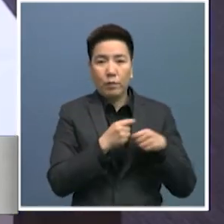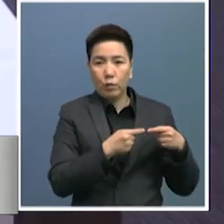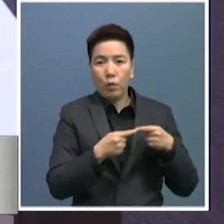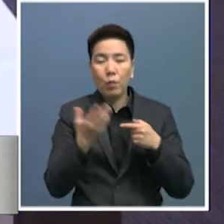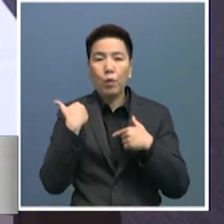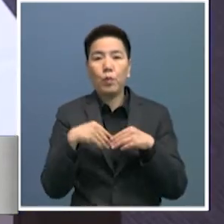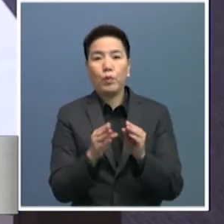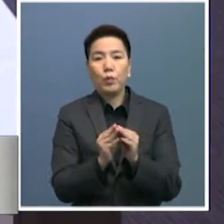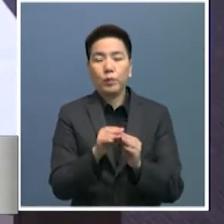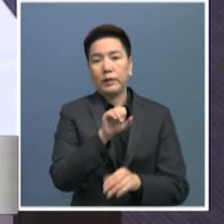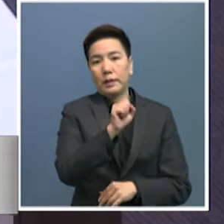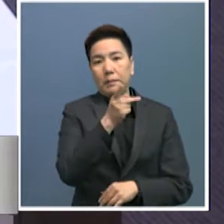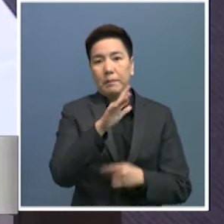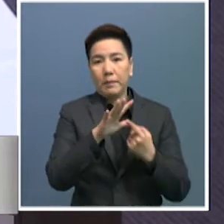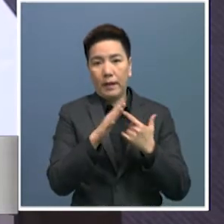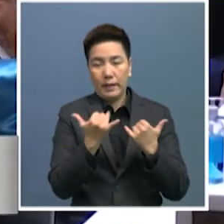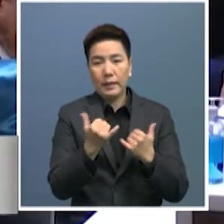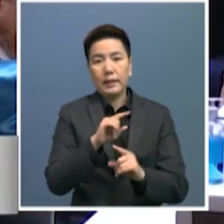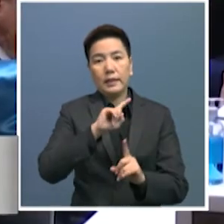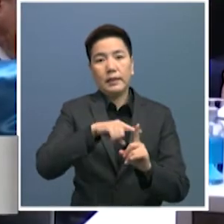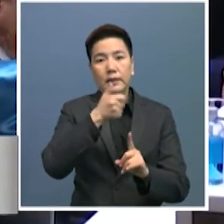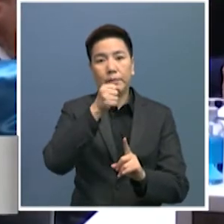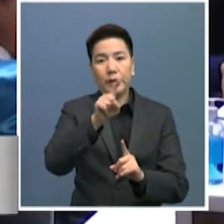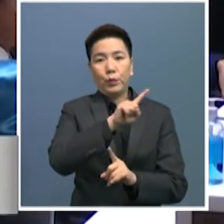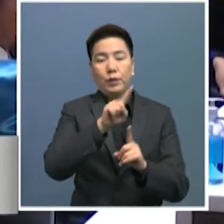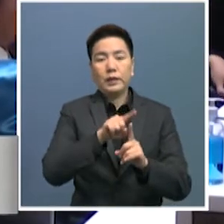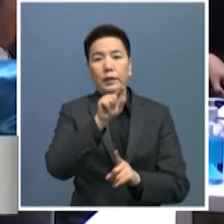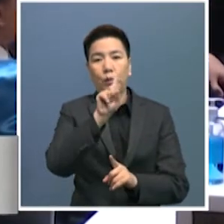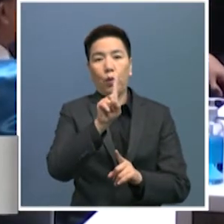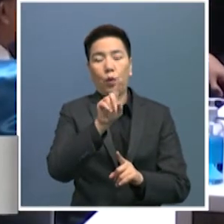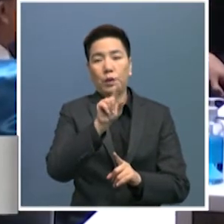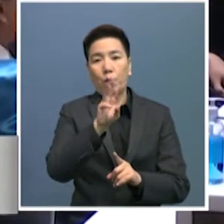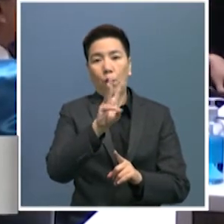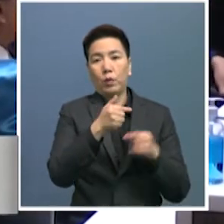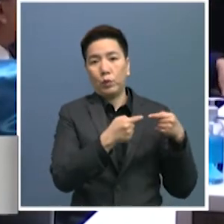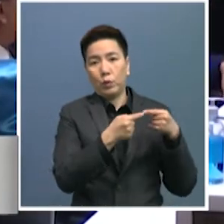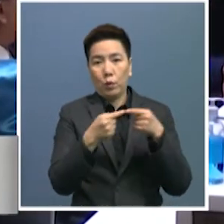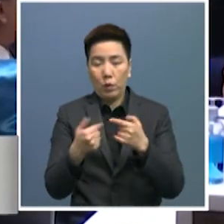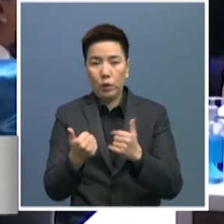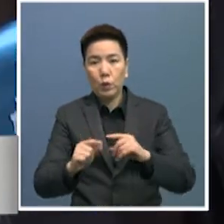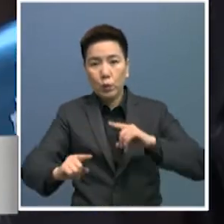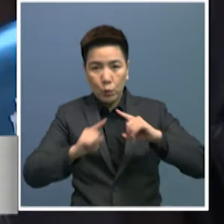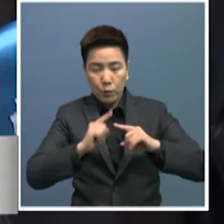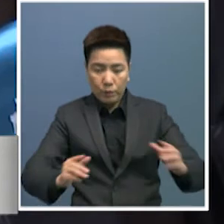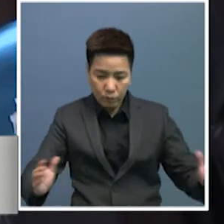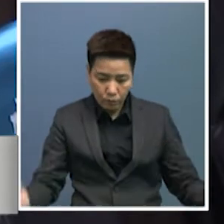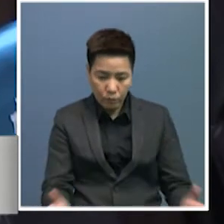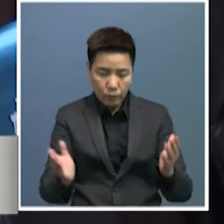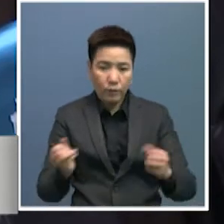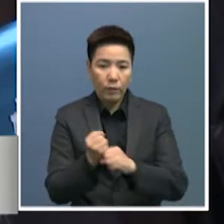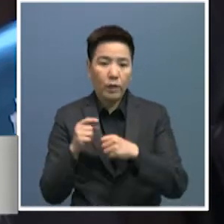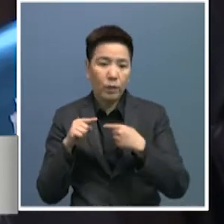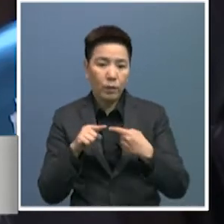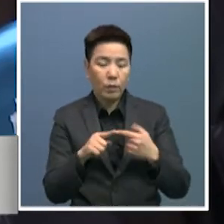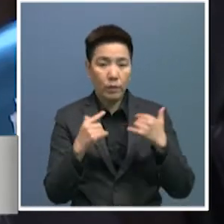จากการประชุมสภาผู้แทนราษฎร 26พ.ย.ที่ผ่านมานะคะแต่เรียกว่าพูดคุยผลักดันกันอย่างต่อ